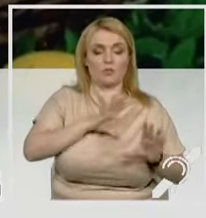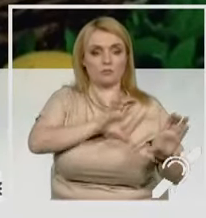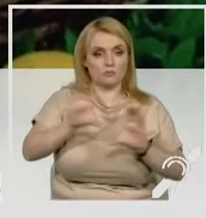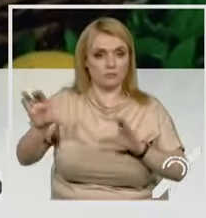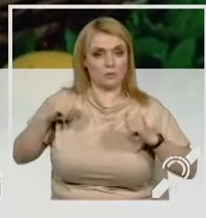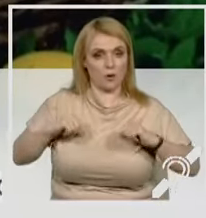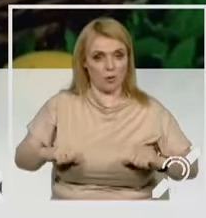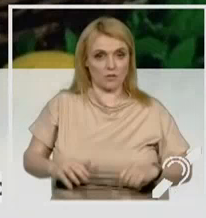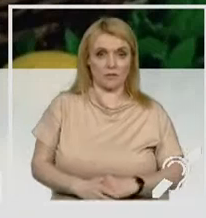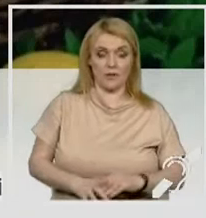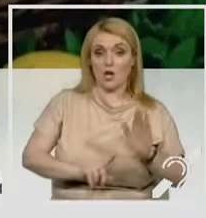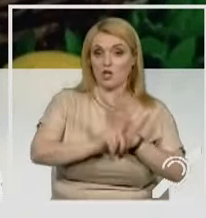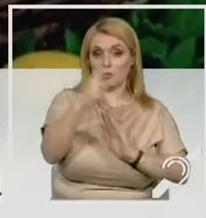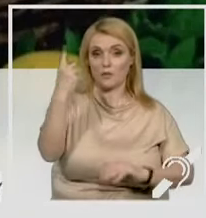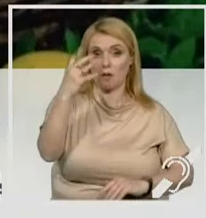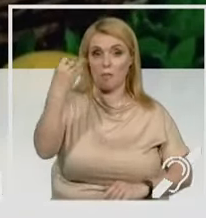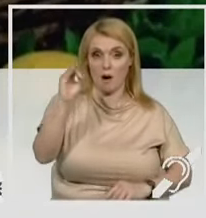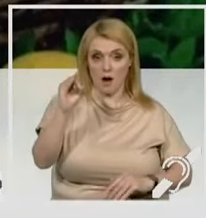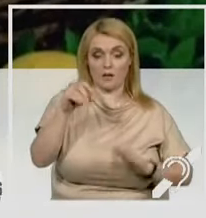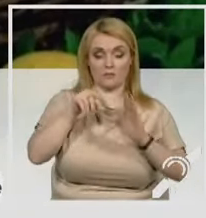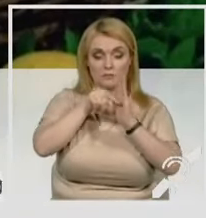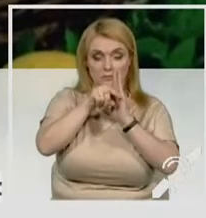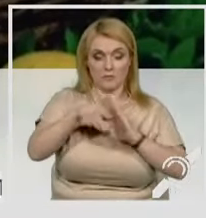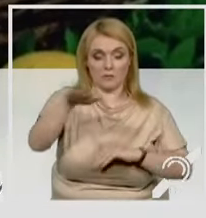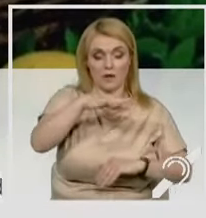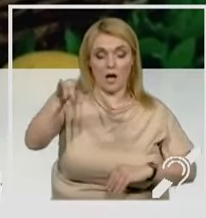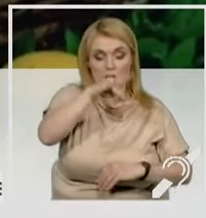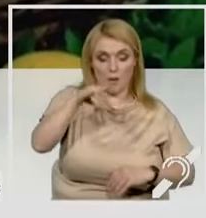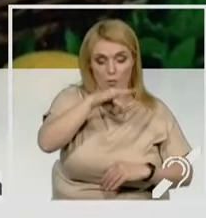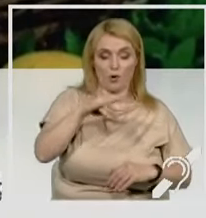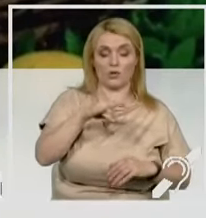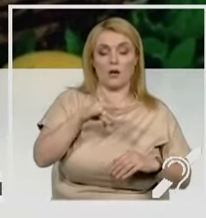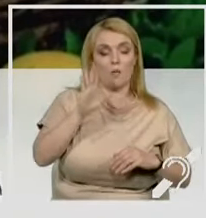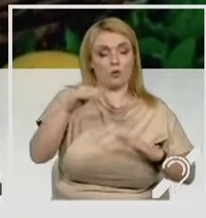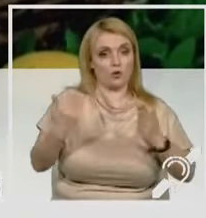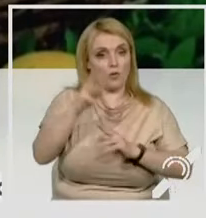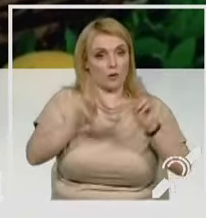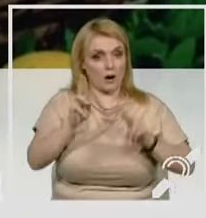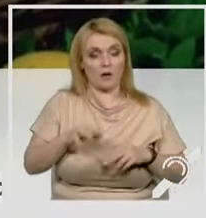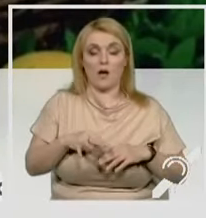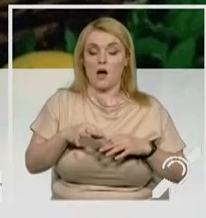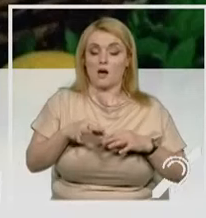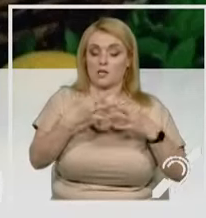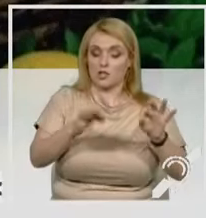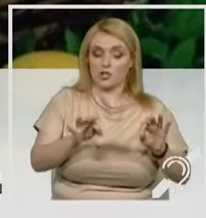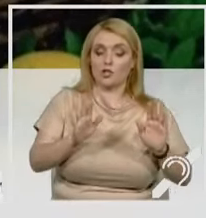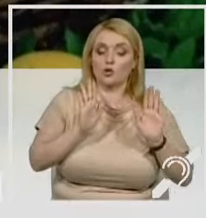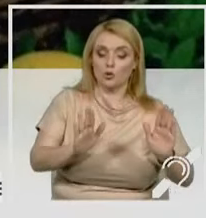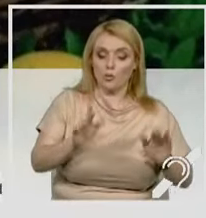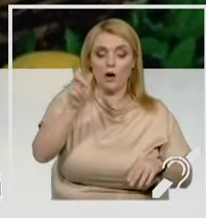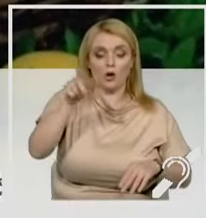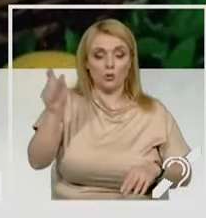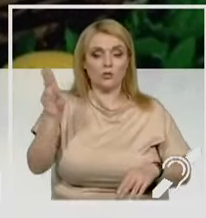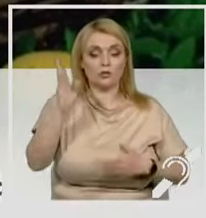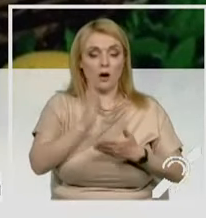de sărbători. Din 1 mai, în interiorul aeroportului Chișinău vor avea acces doar pasagerii, iar mii de polițiști vor patrula în